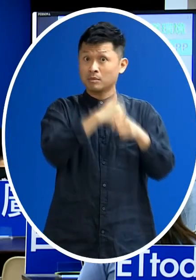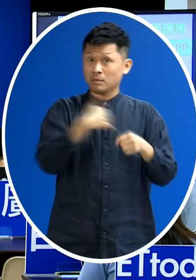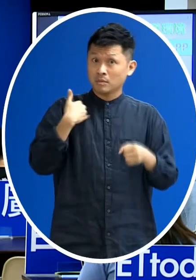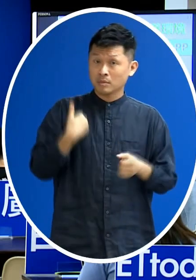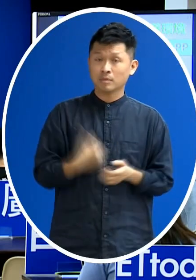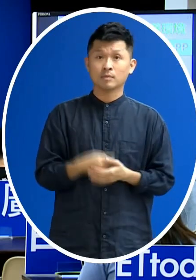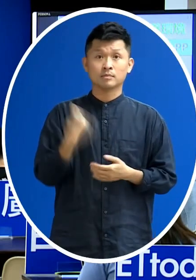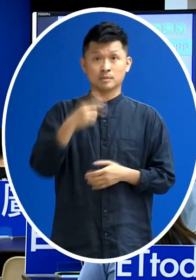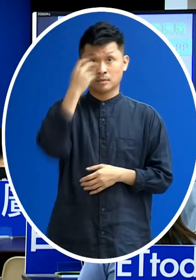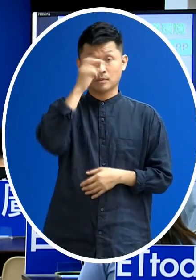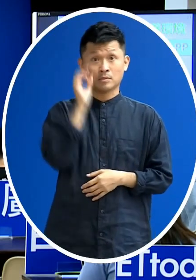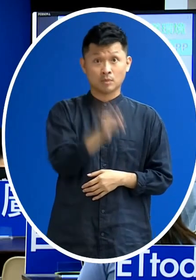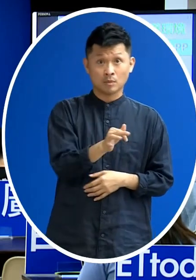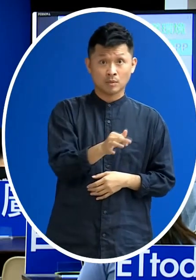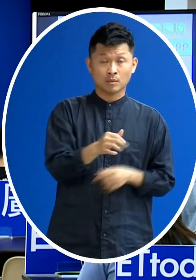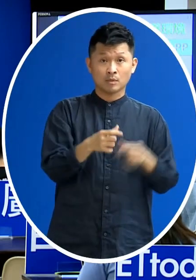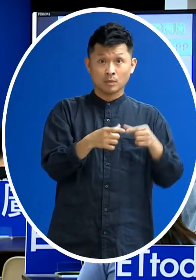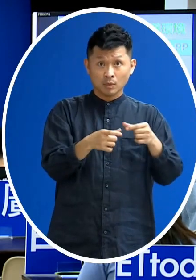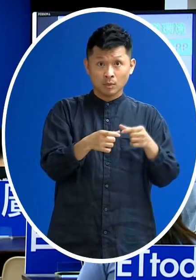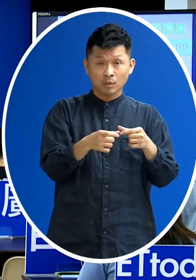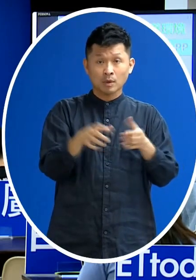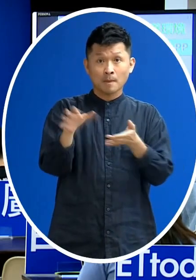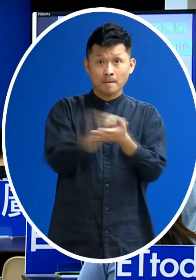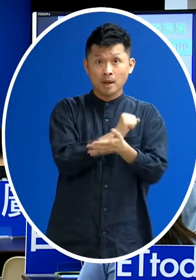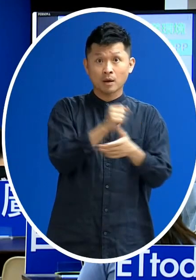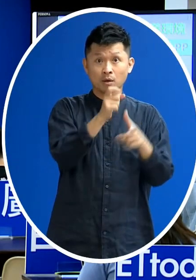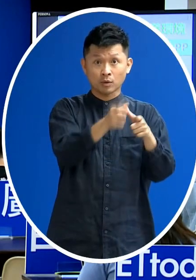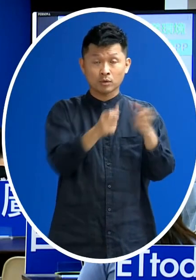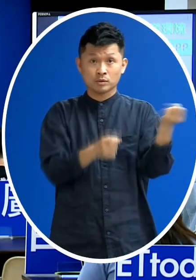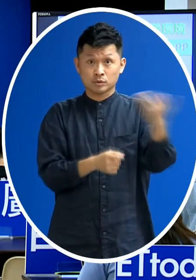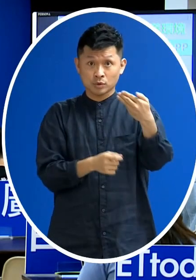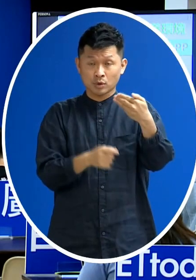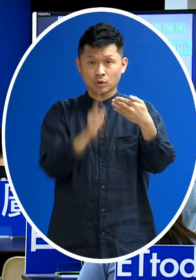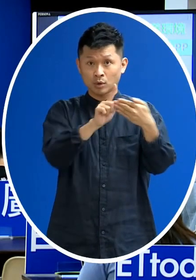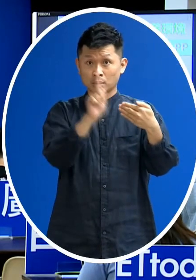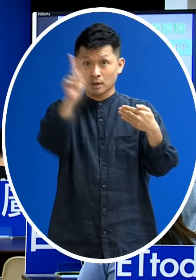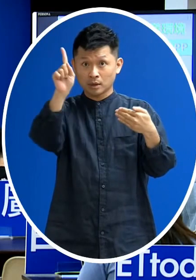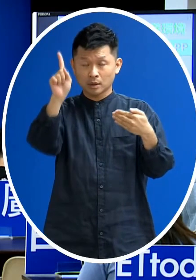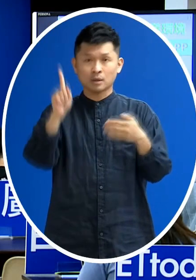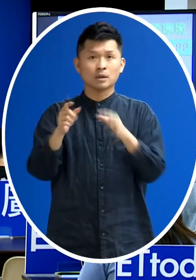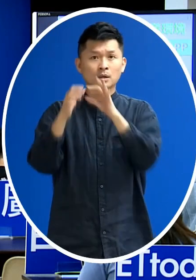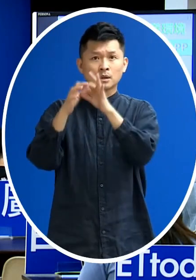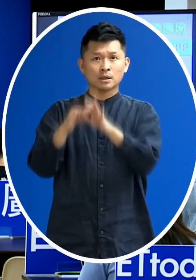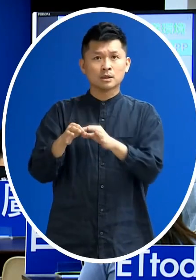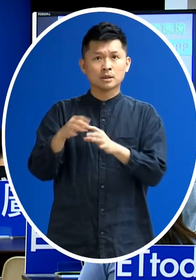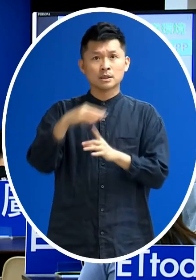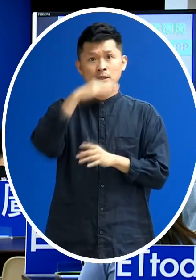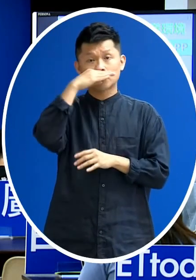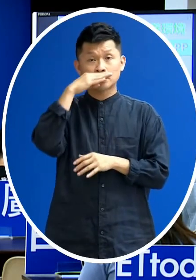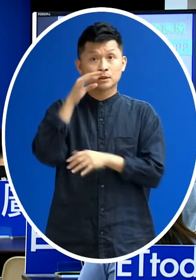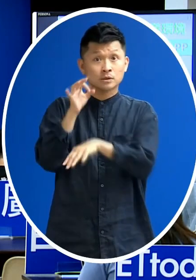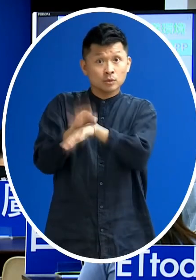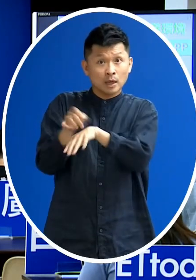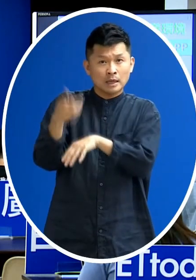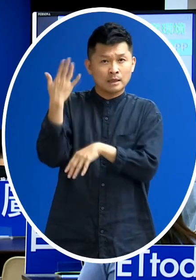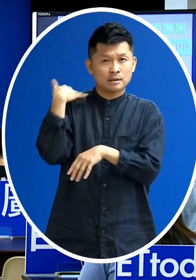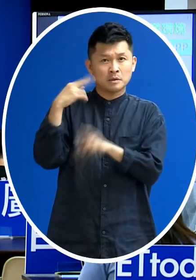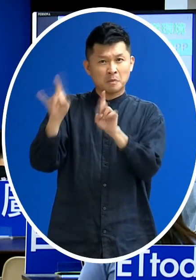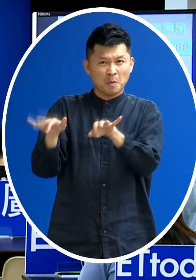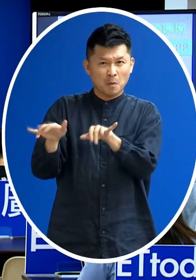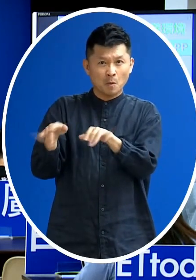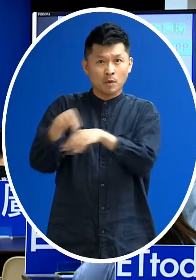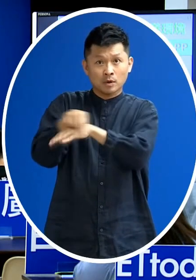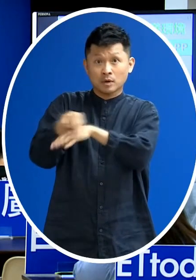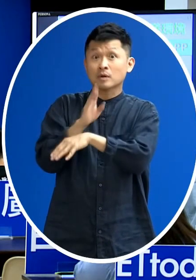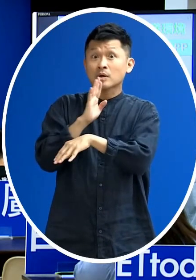在快筛九家投标厂商中，立委指出其中一家英思瑞之前是做游戏业的，而且倒闭前有多起的劳